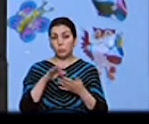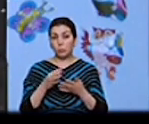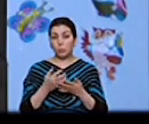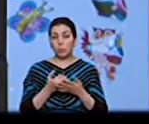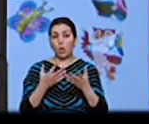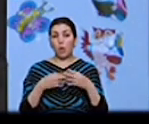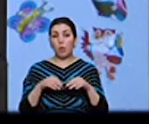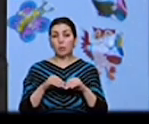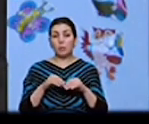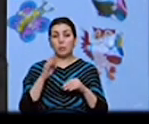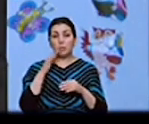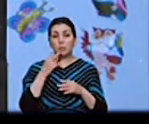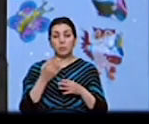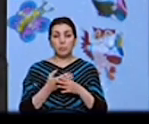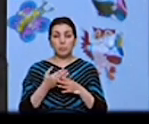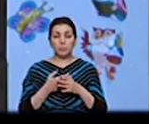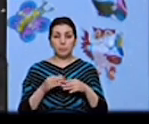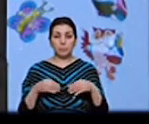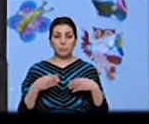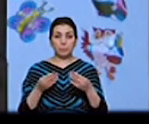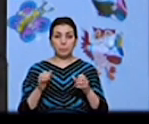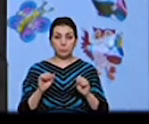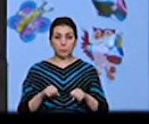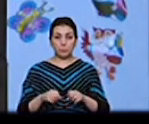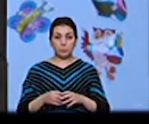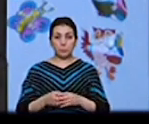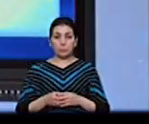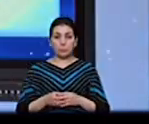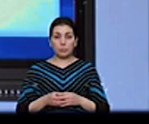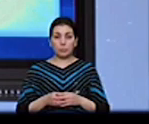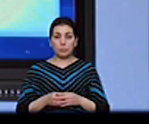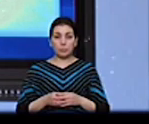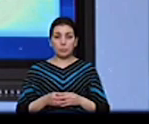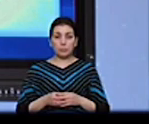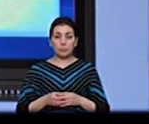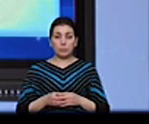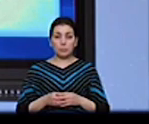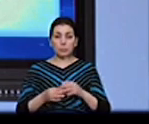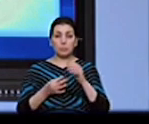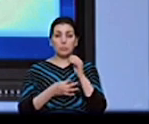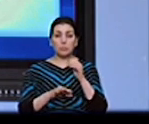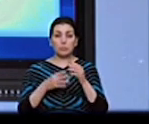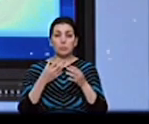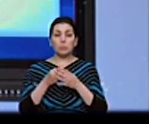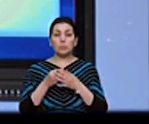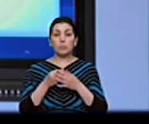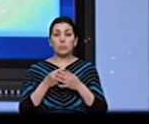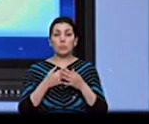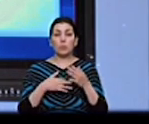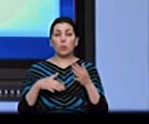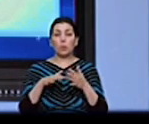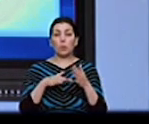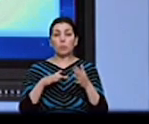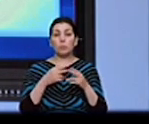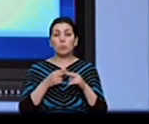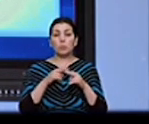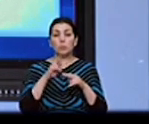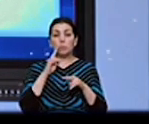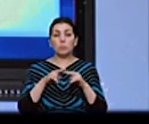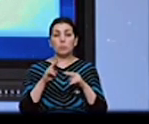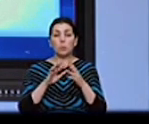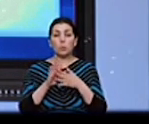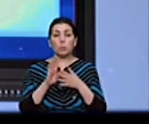topishda oila a'zolaringiz yordam berishlari mumkin. Va so'nggi savol, o'lkamizda noyob bo'lib qolgan o'simlik